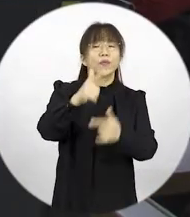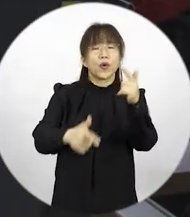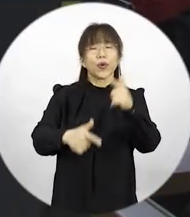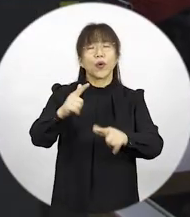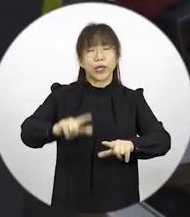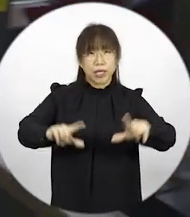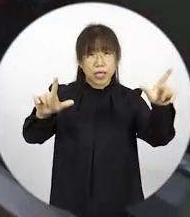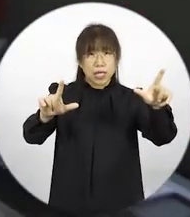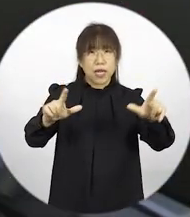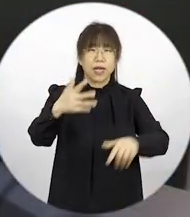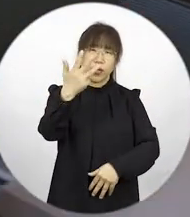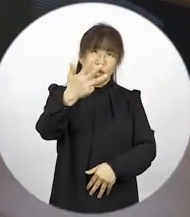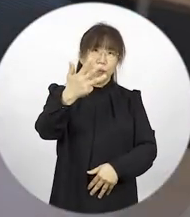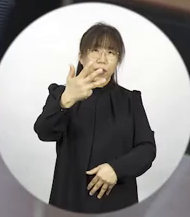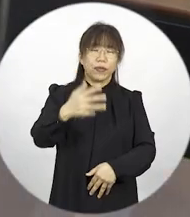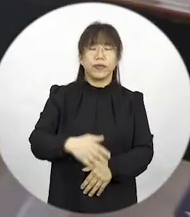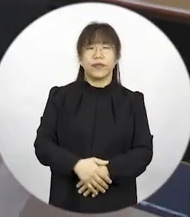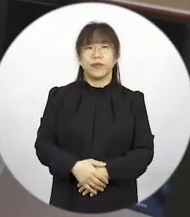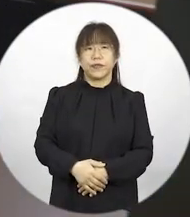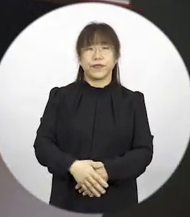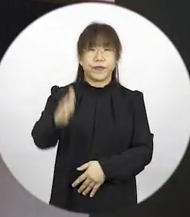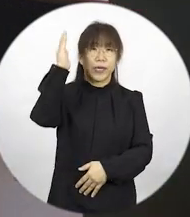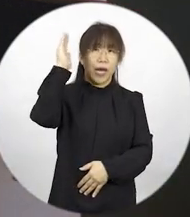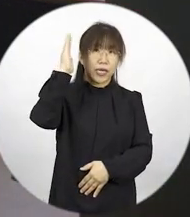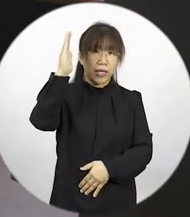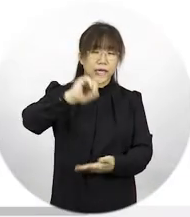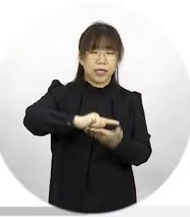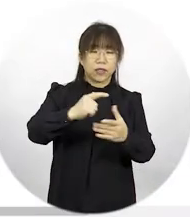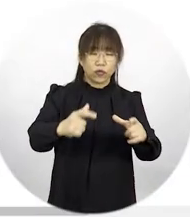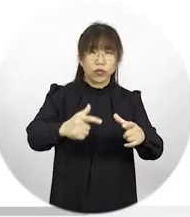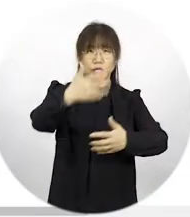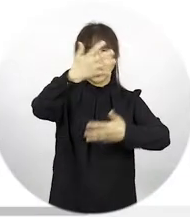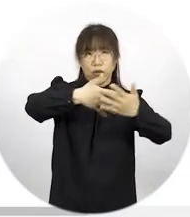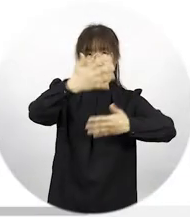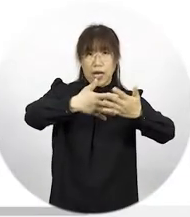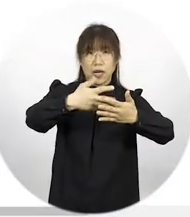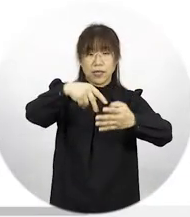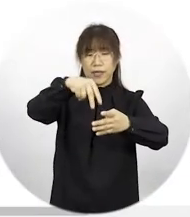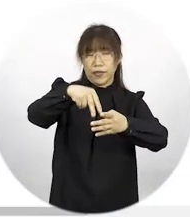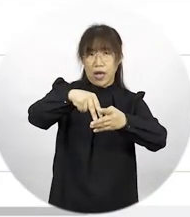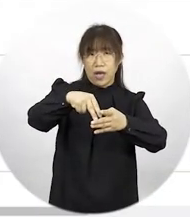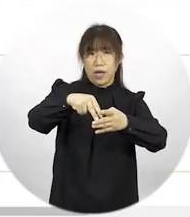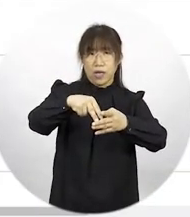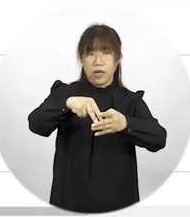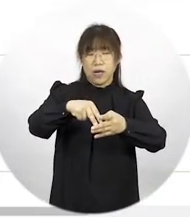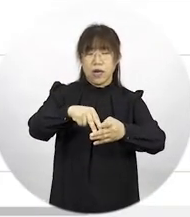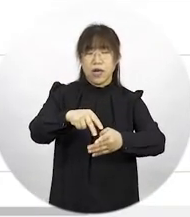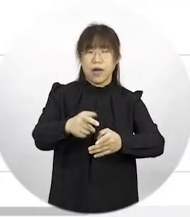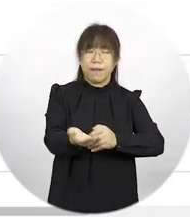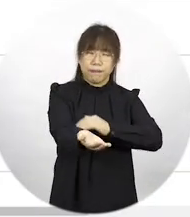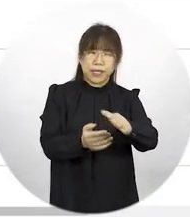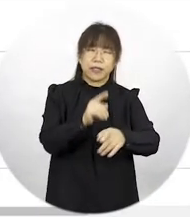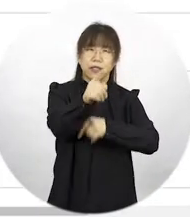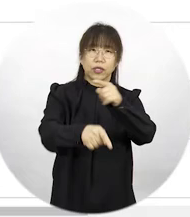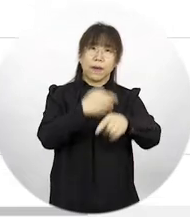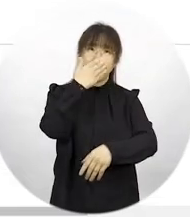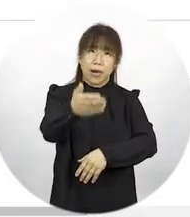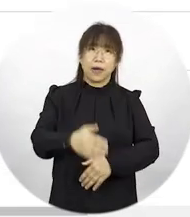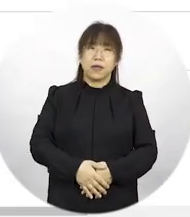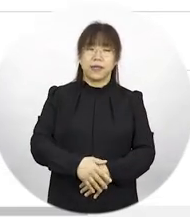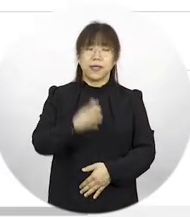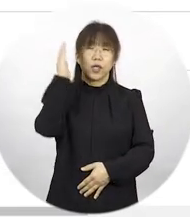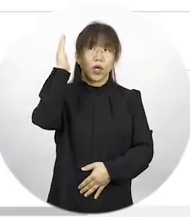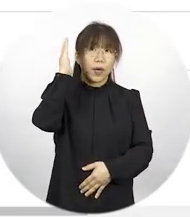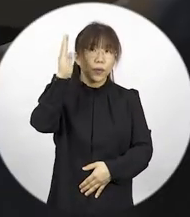화요일과 목요일 8회에 걸쳐 수업을 진행합니다. 강의는 강서구 영상미디어센터 홈페이지를 통해 선착순으로 신청할